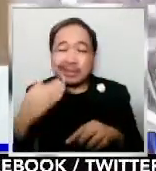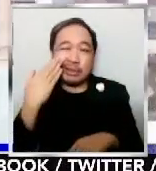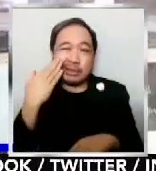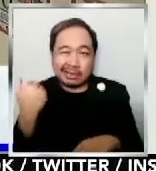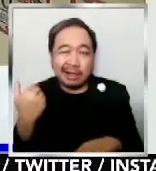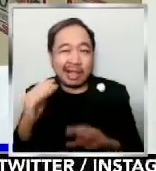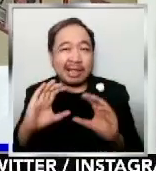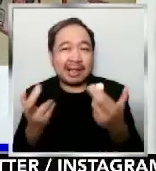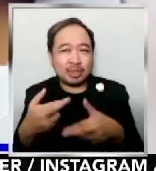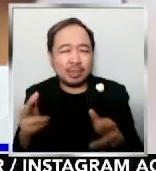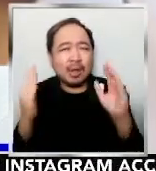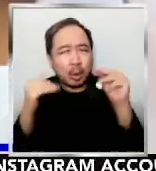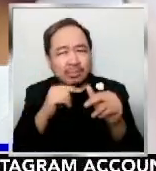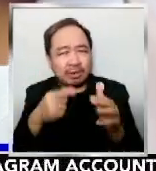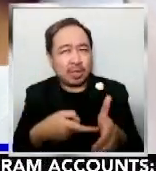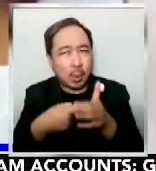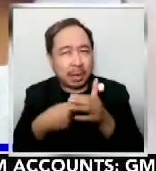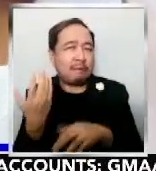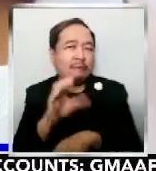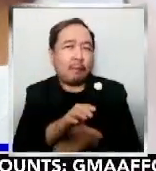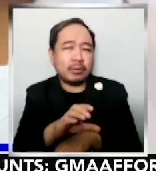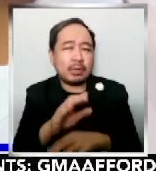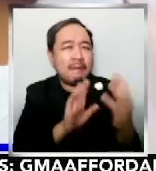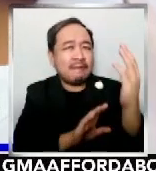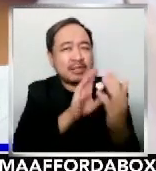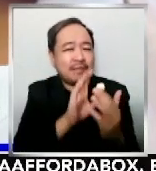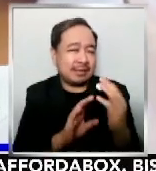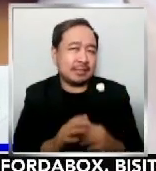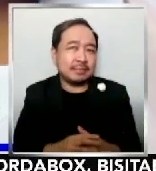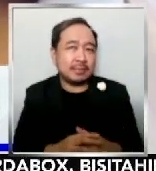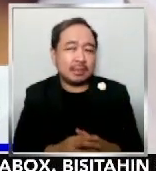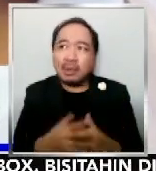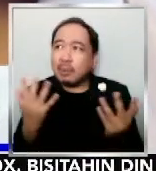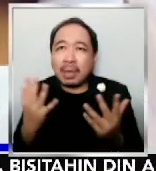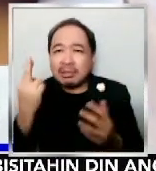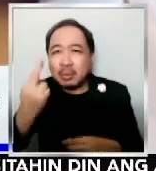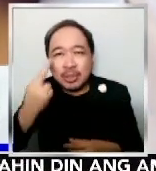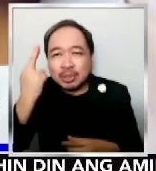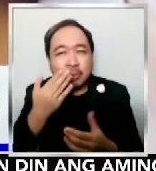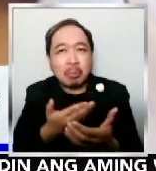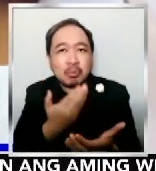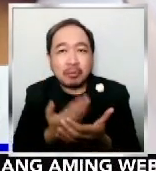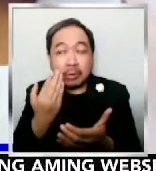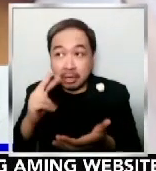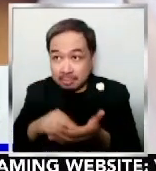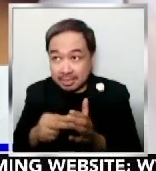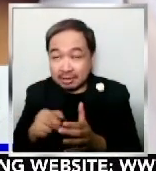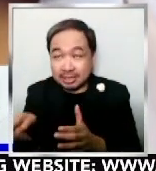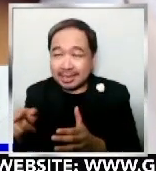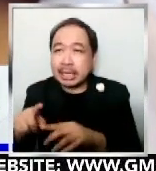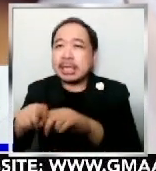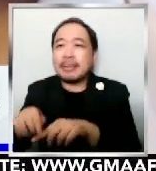full face-to-face. Sana contextualized ito, no? Ibig sabihin nakabatay tayo sa kalagayan ng mga areas natin at hindi